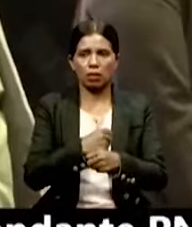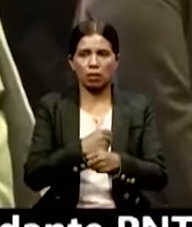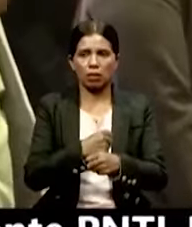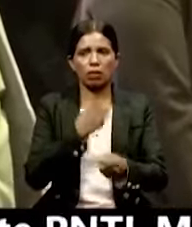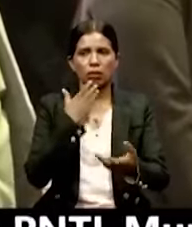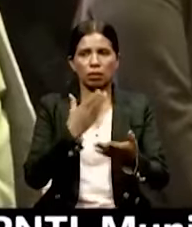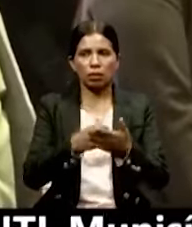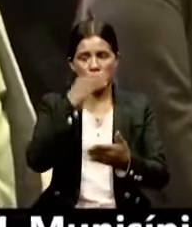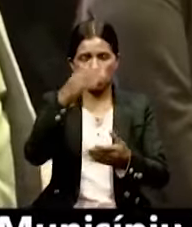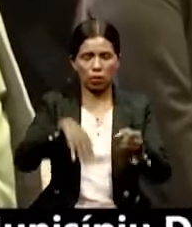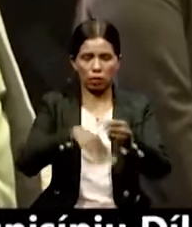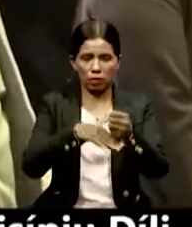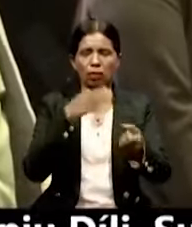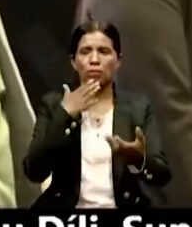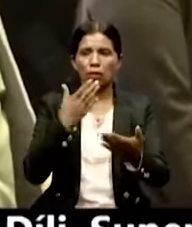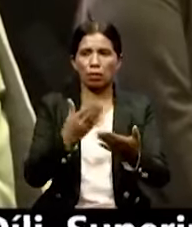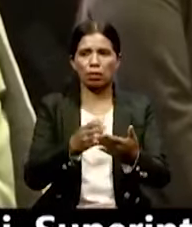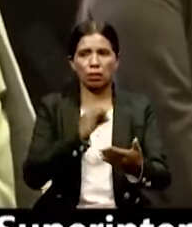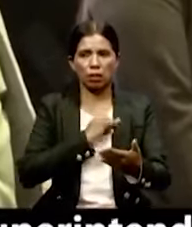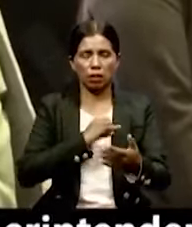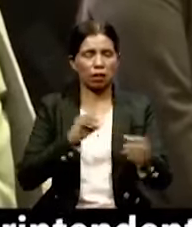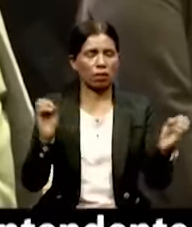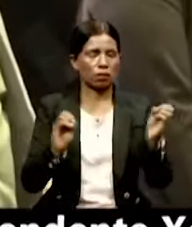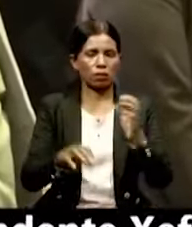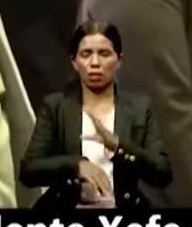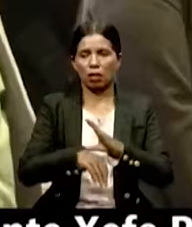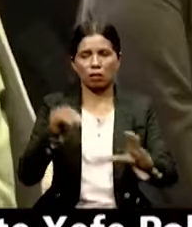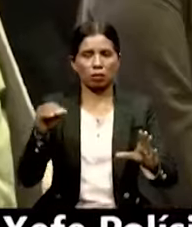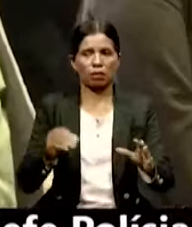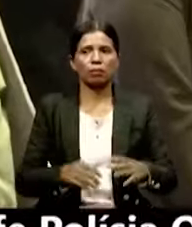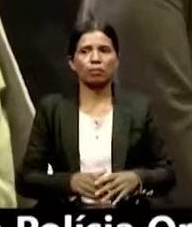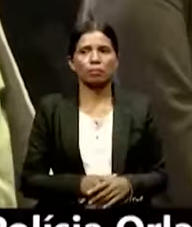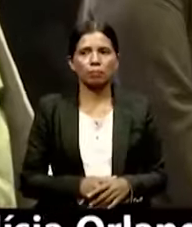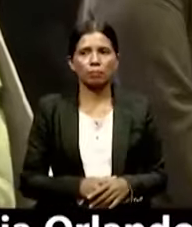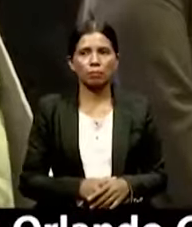rumah in futebol, faz favor. Mas kau retira, retira. Ia